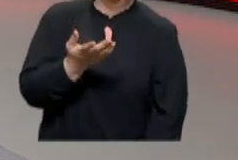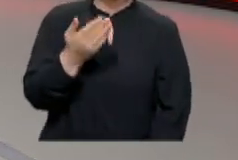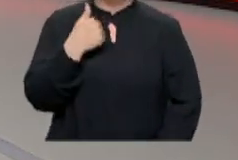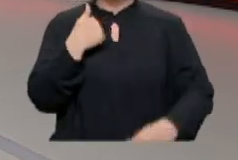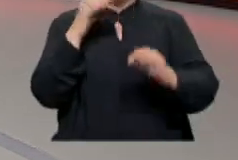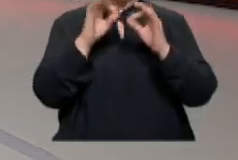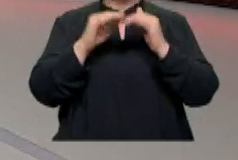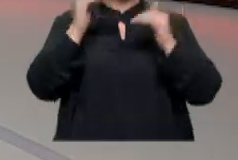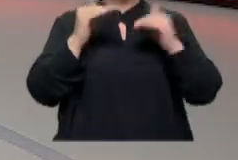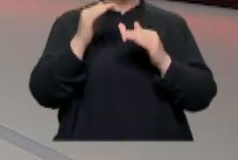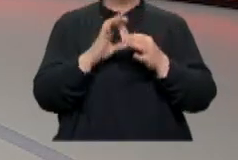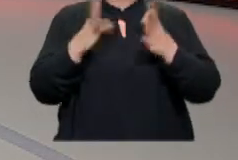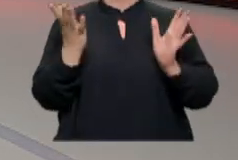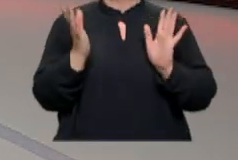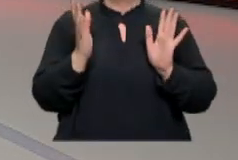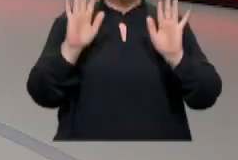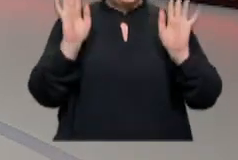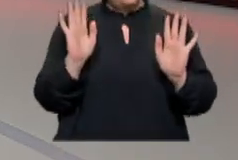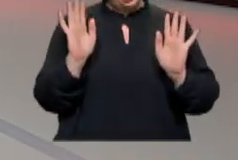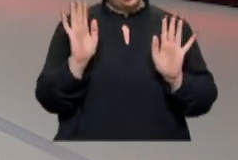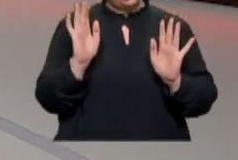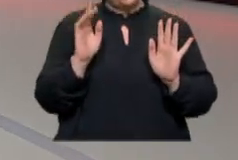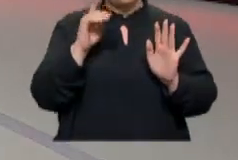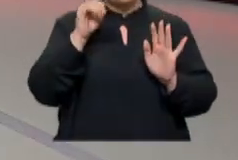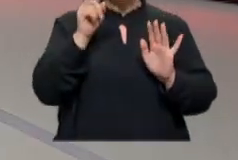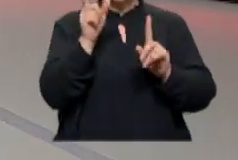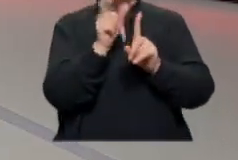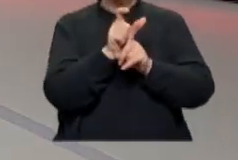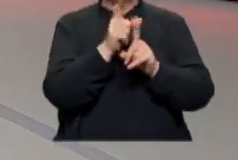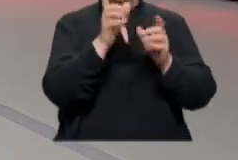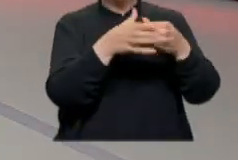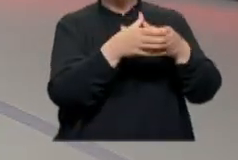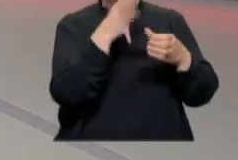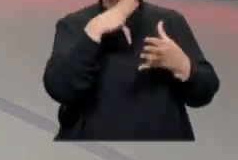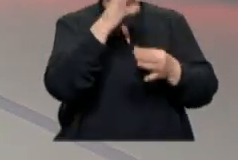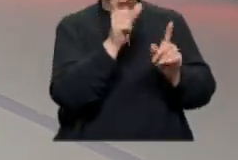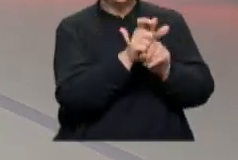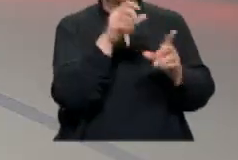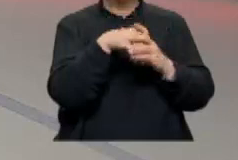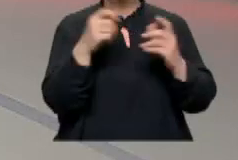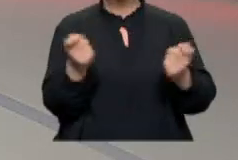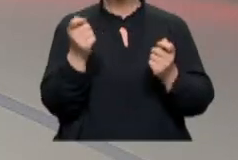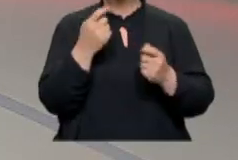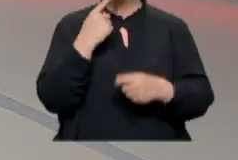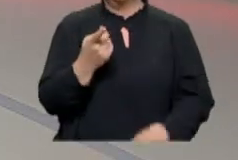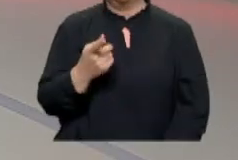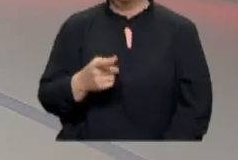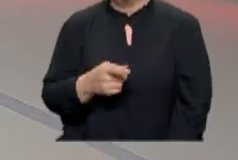Biz enflasyonu halledemiyoruz ama ondan korunacak bir grup insanı korumak için çalışıyoruz